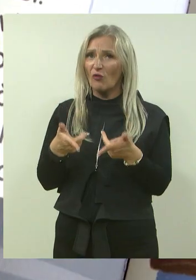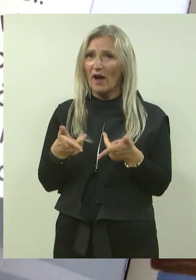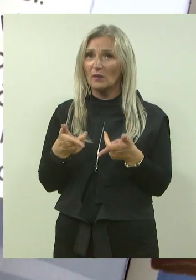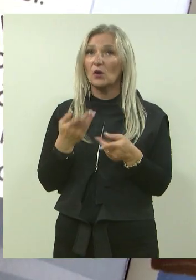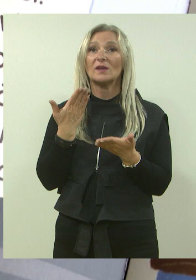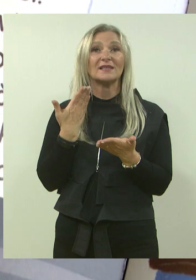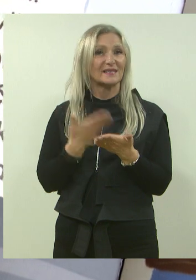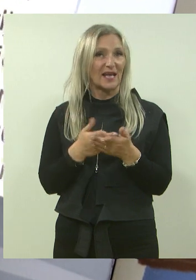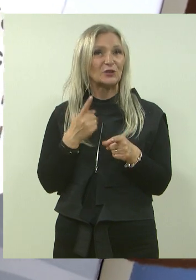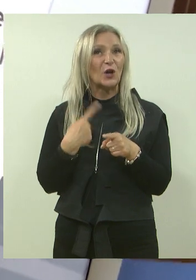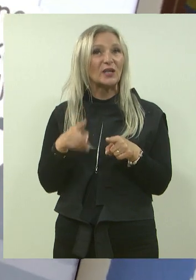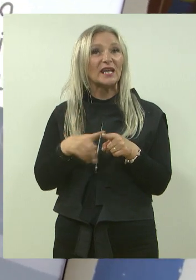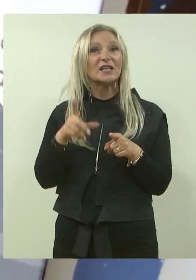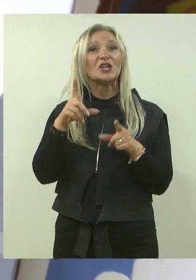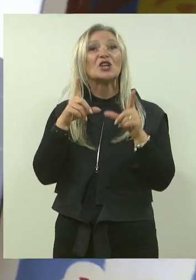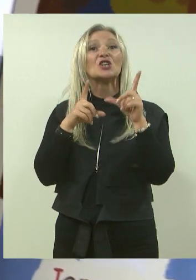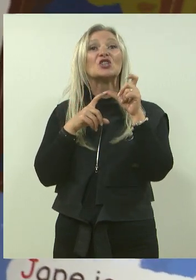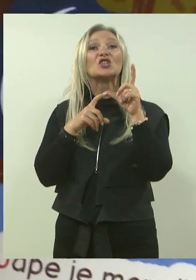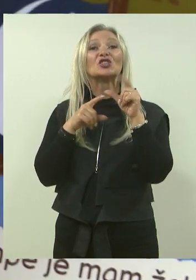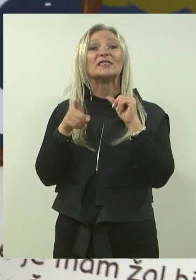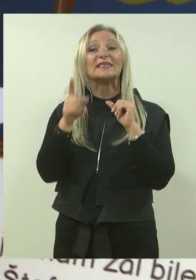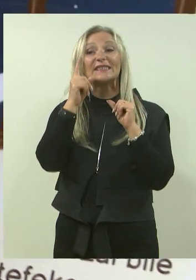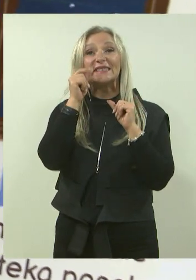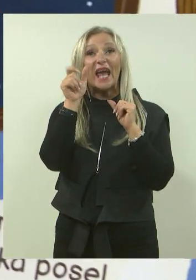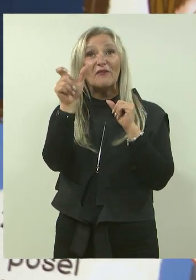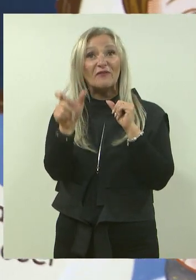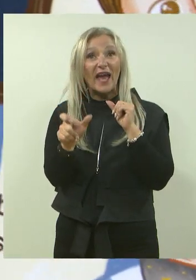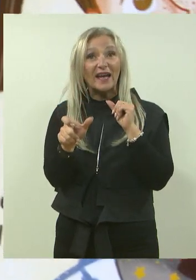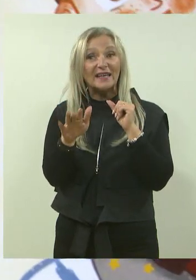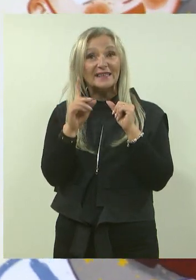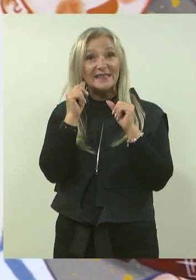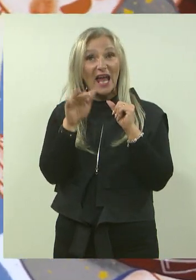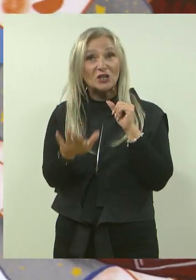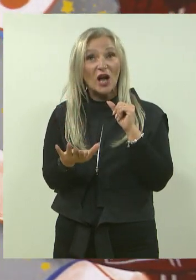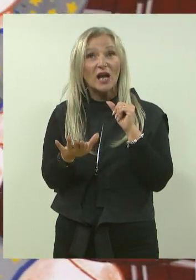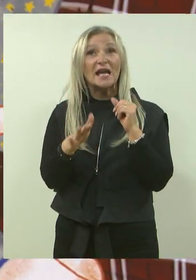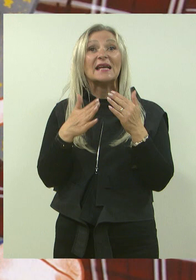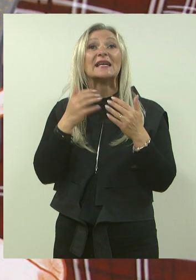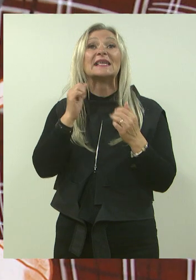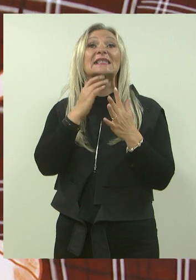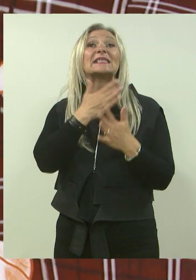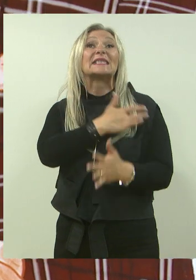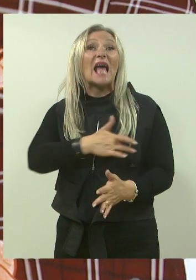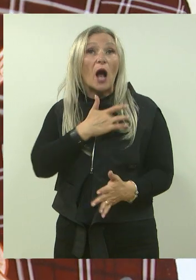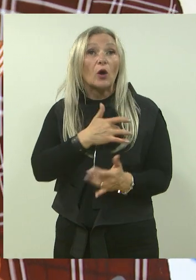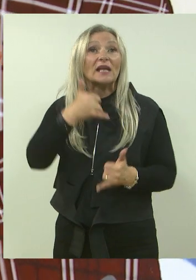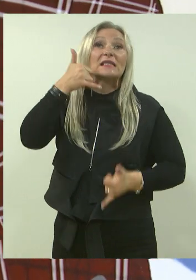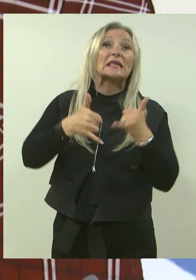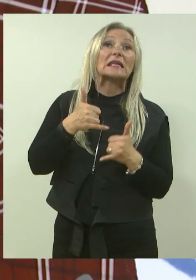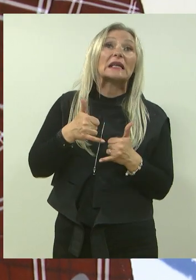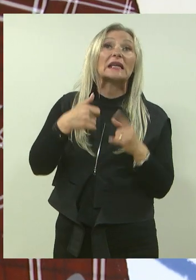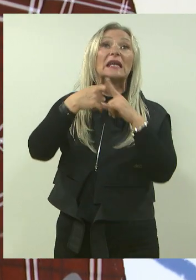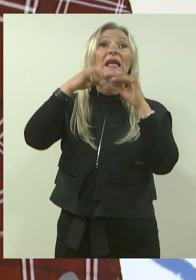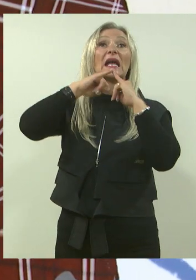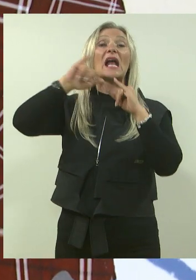jer je Štefek... Je li Zagorec ili samo kajkavac? On je jedno i drugo. Jedno i drugo. Mislim, svi smo mi